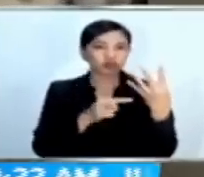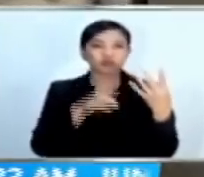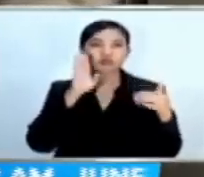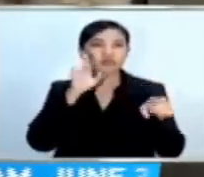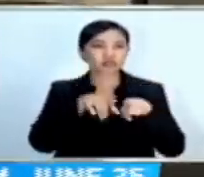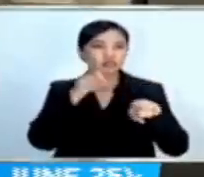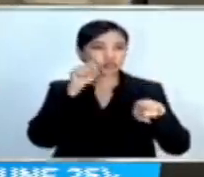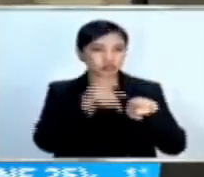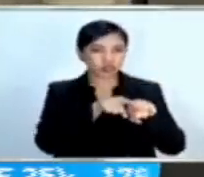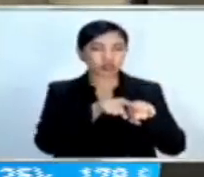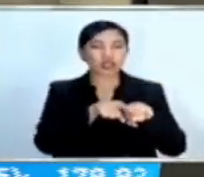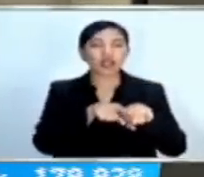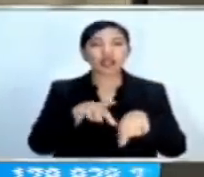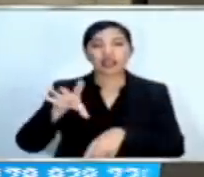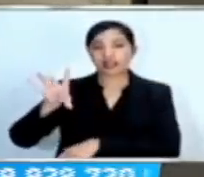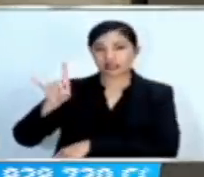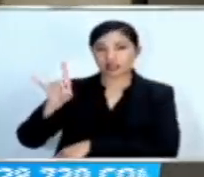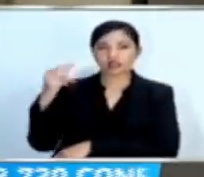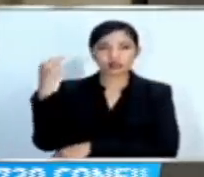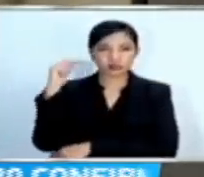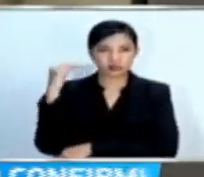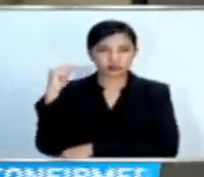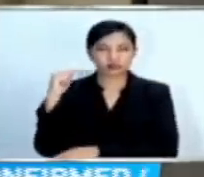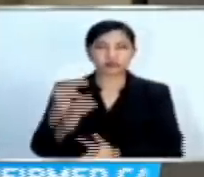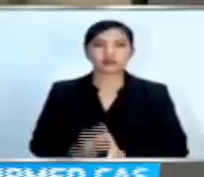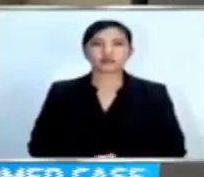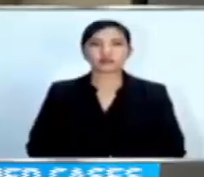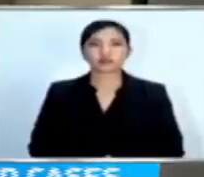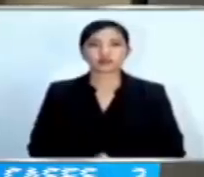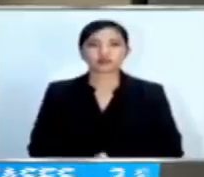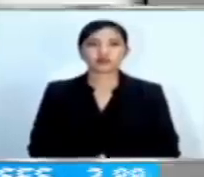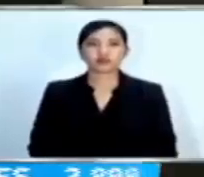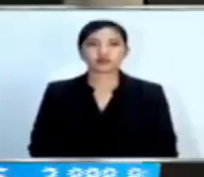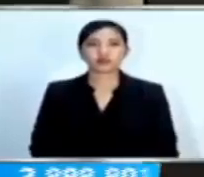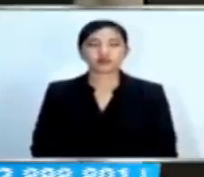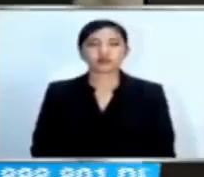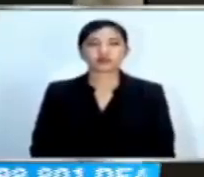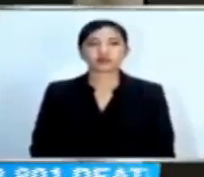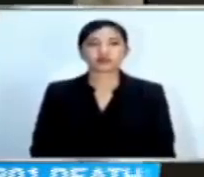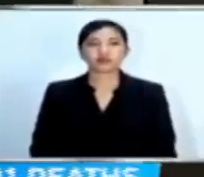Lay Alves, GMA News.